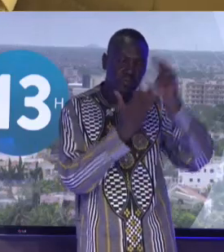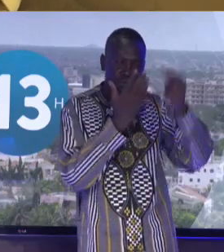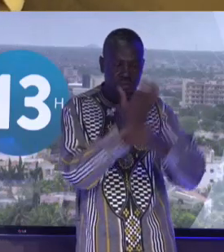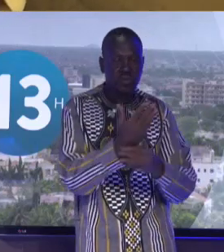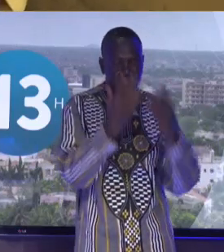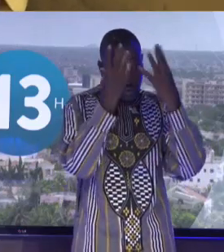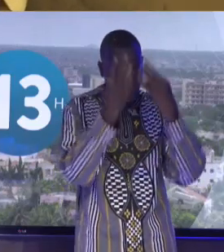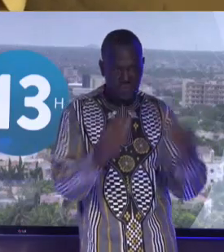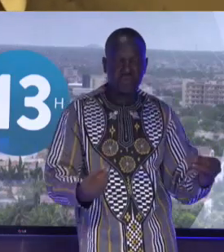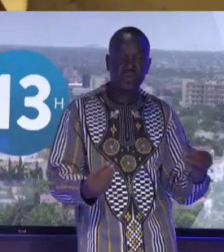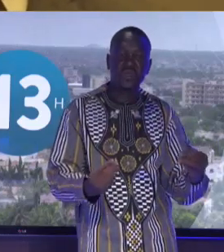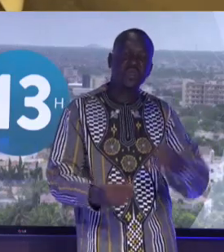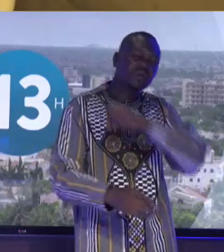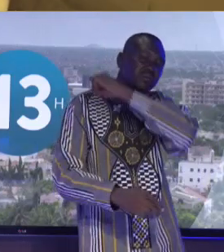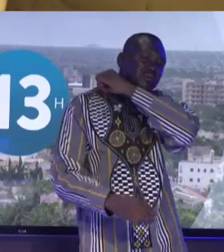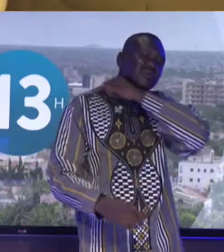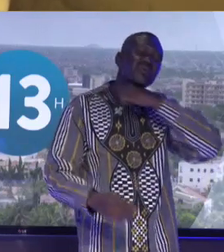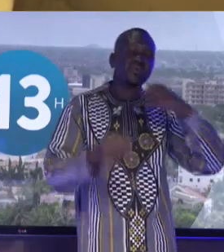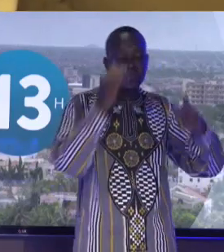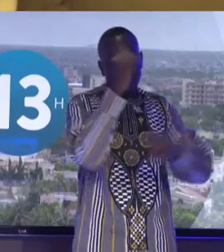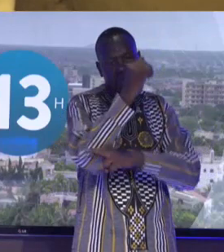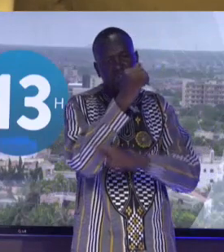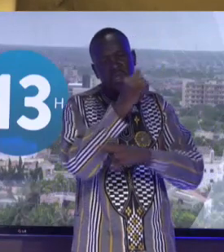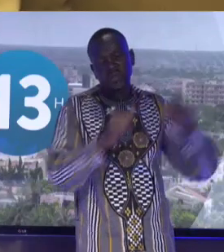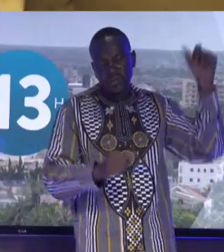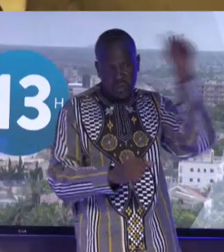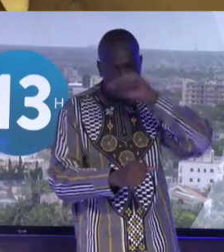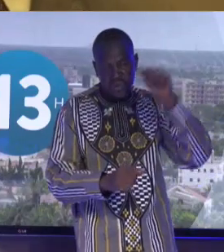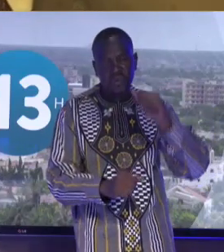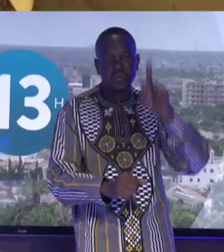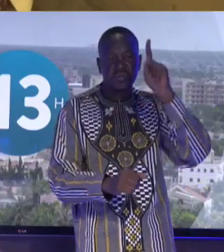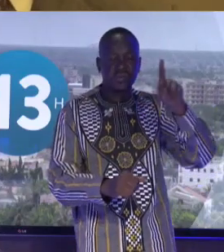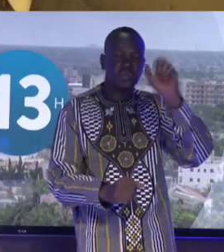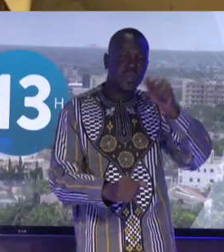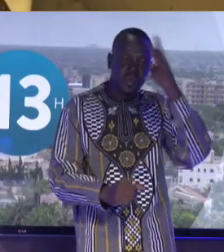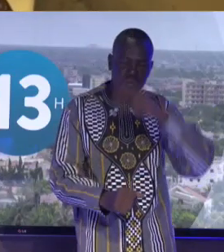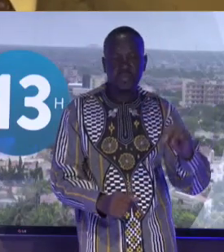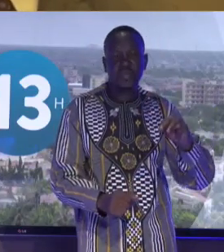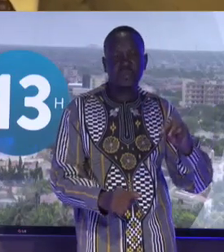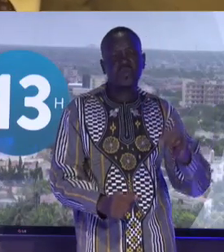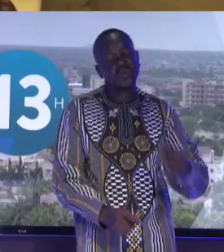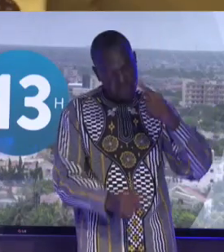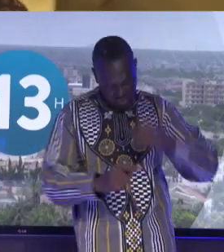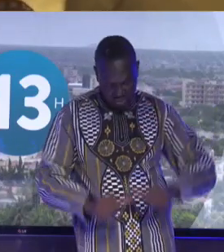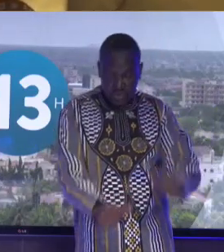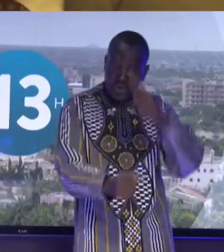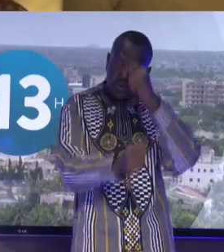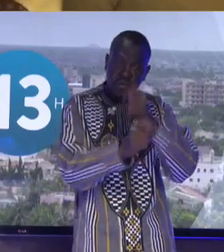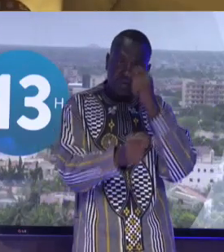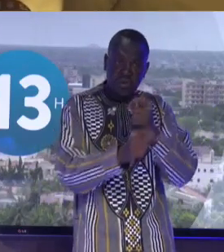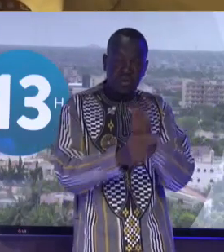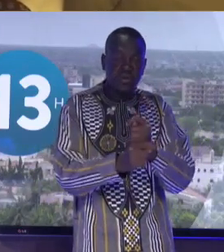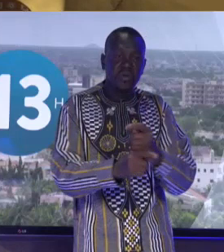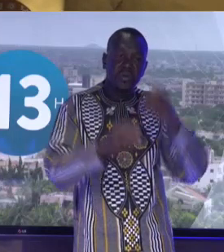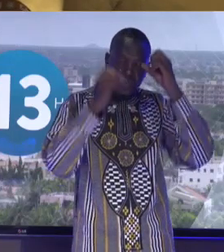actuels dans la région du Sahel. Nous avons rassuré que le PAM fera encore plus d'efforts et accorder